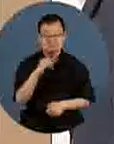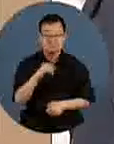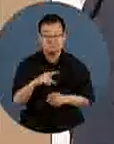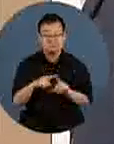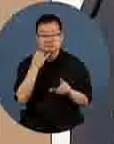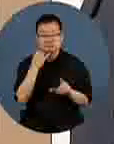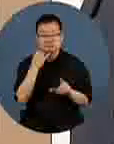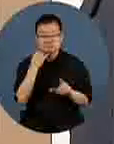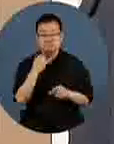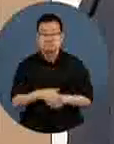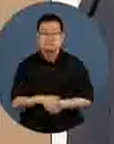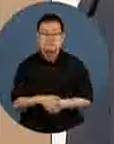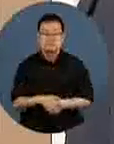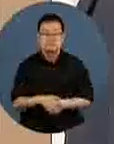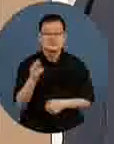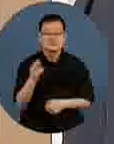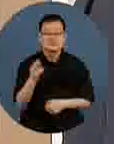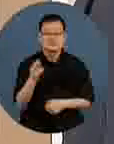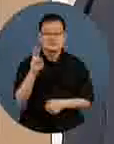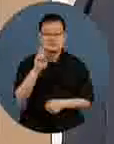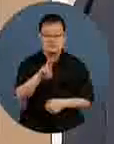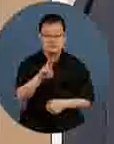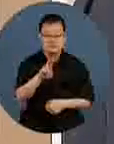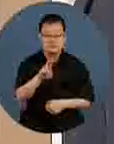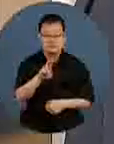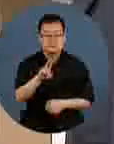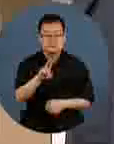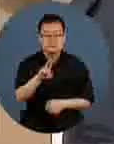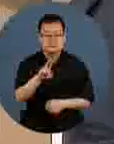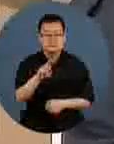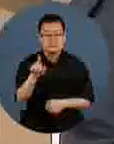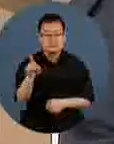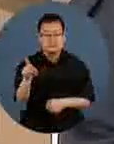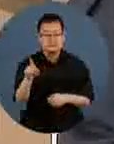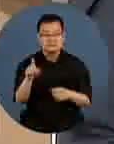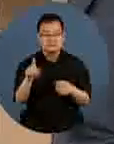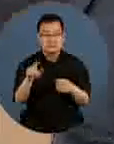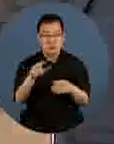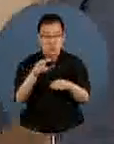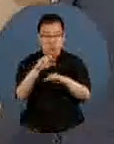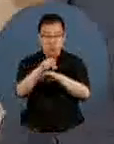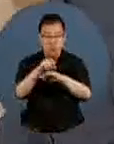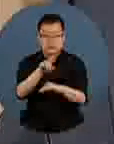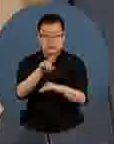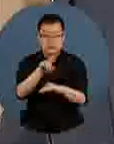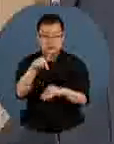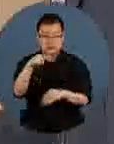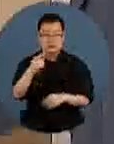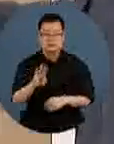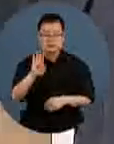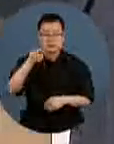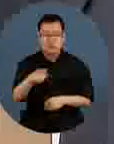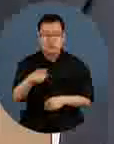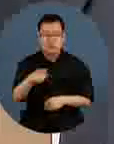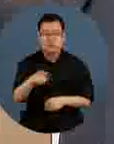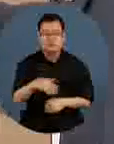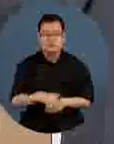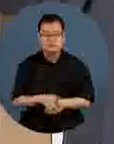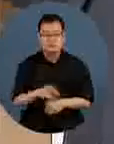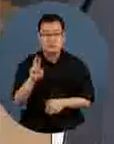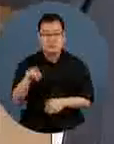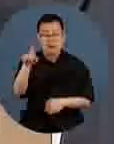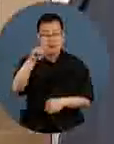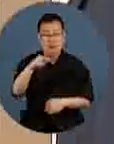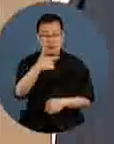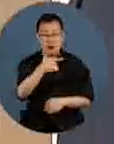네. 그리고 지금 안 받고 그 날일자가 흑백간의 공주의 급소입니다. 그러니까 더 놔두면 이렇게 그냥 커지면